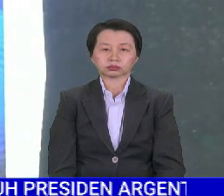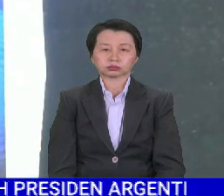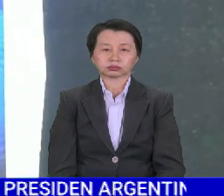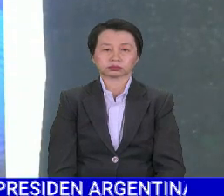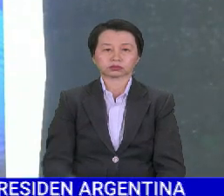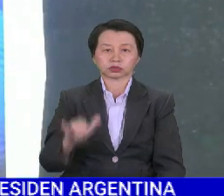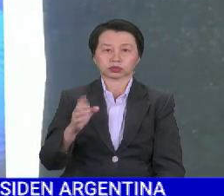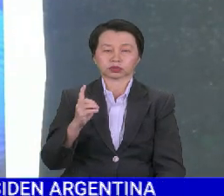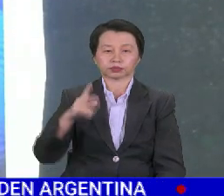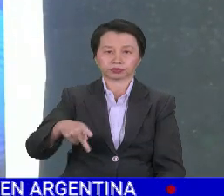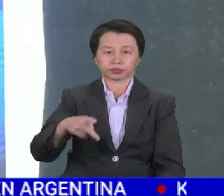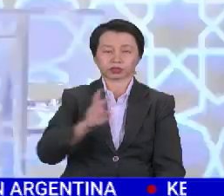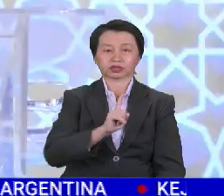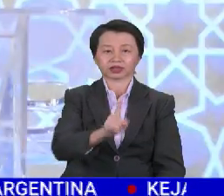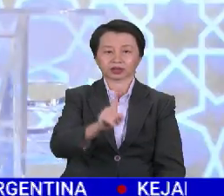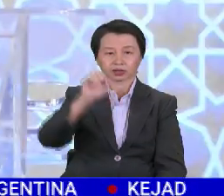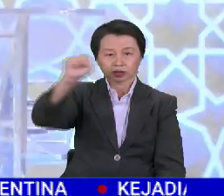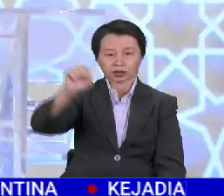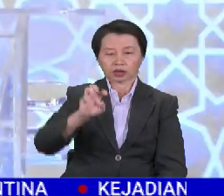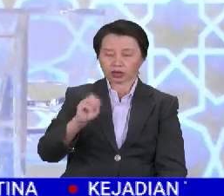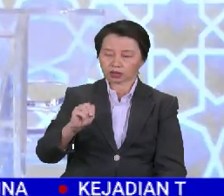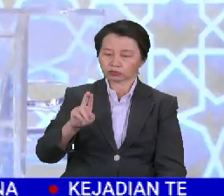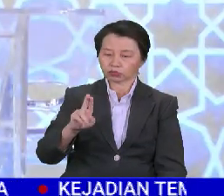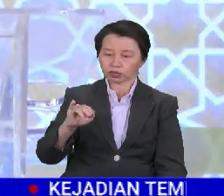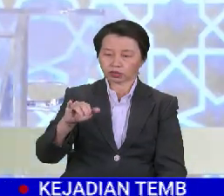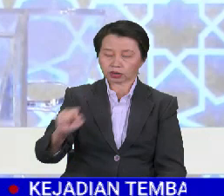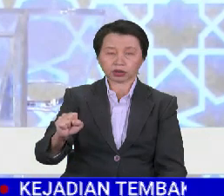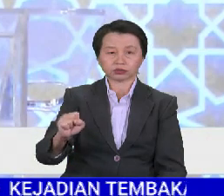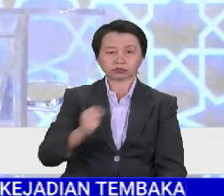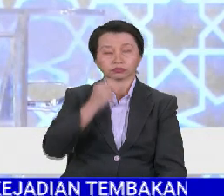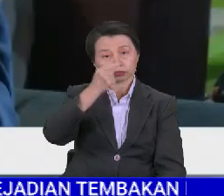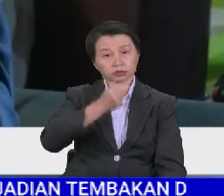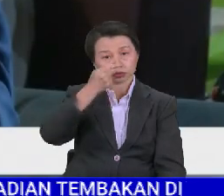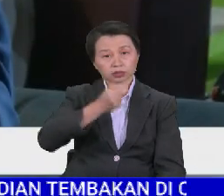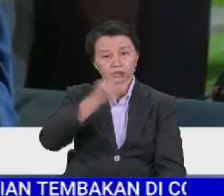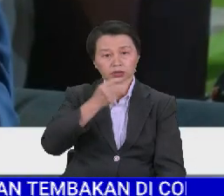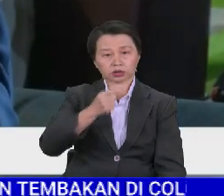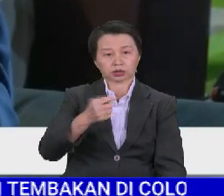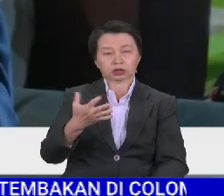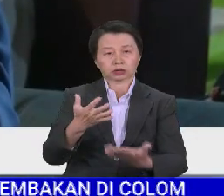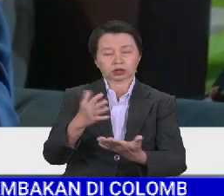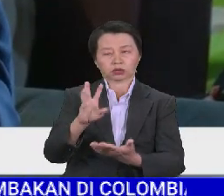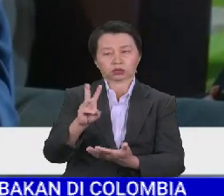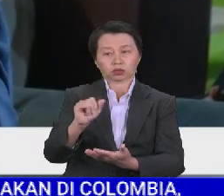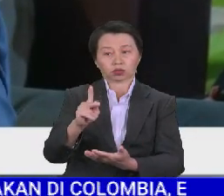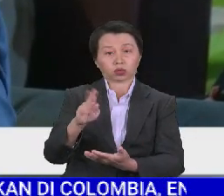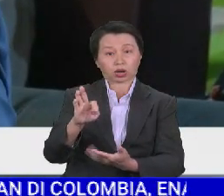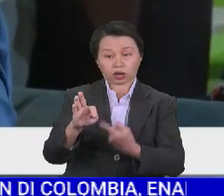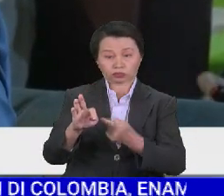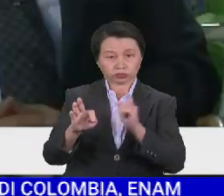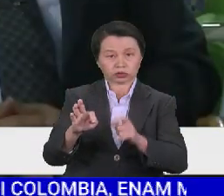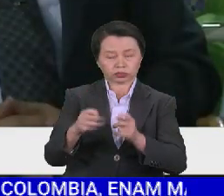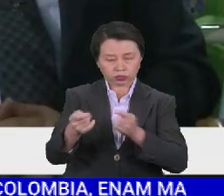yang dipertua majelis agama Islam Sabah muisyah berkata instrumen itu perlu diurus dengan baik bagi